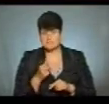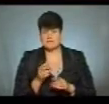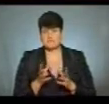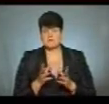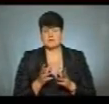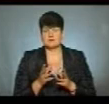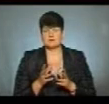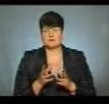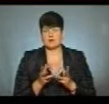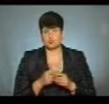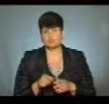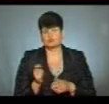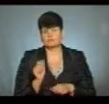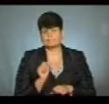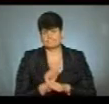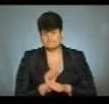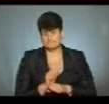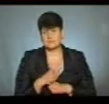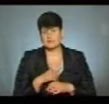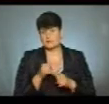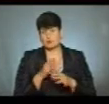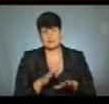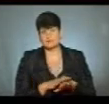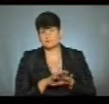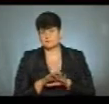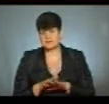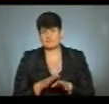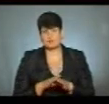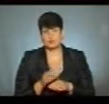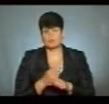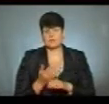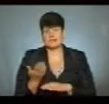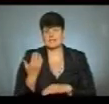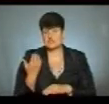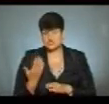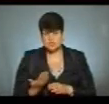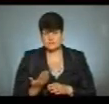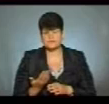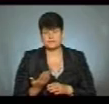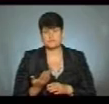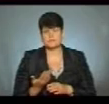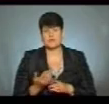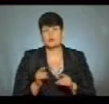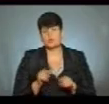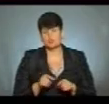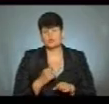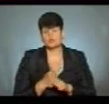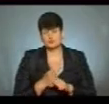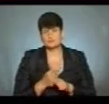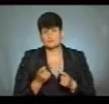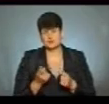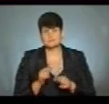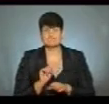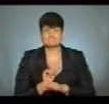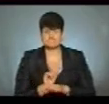був заблокований, і ми не могли розрахуватися за виконані роботи раніше з підрядними організаціями, і тому десь роботи ми